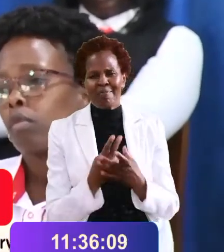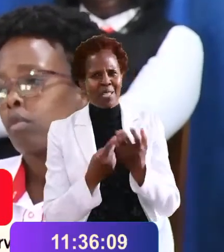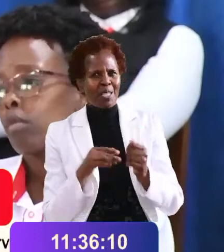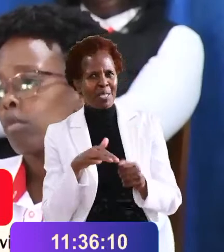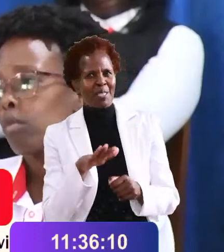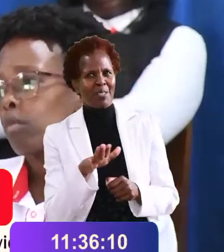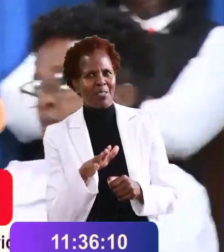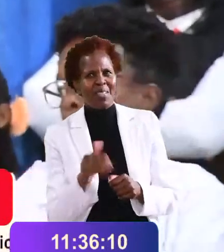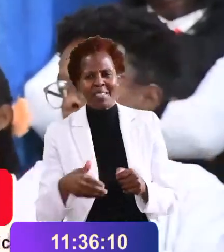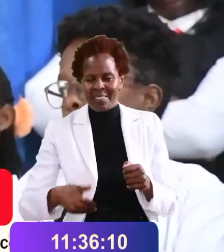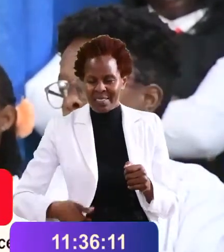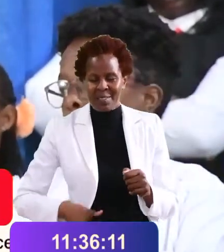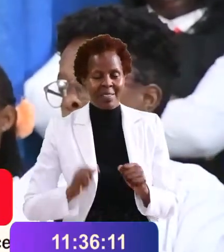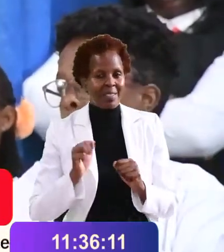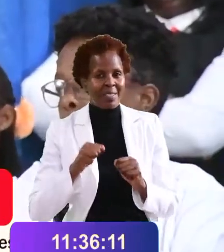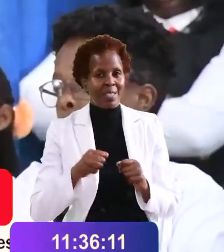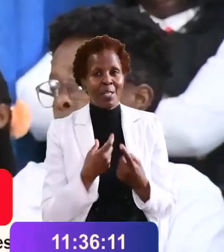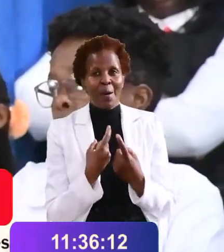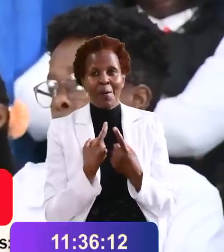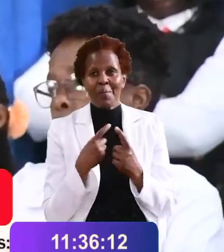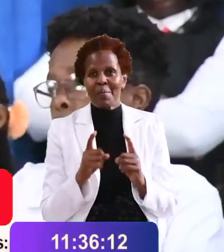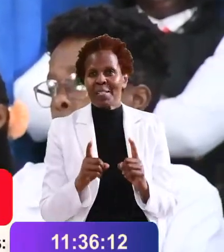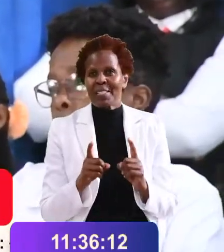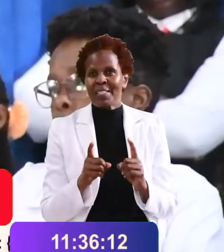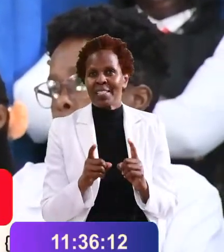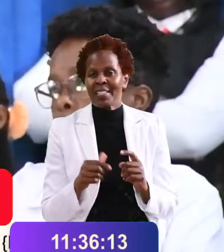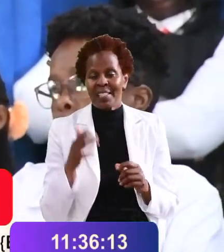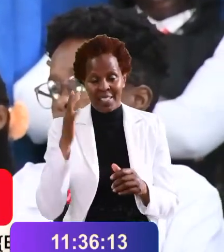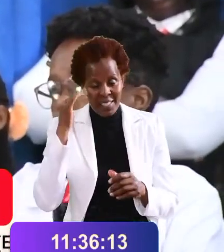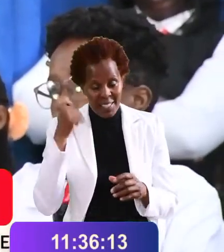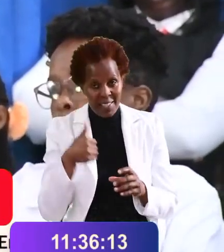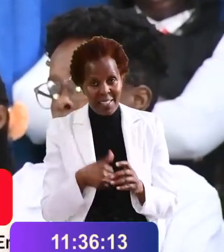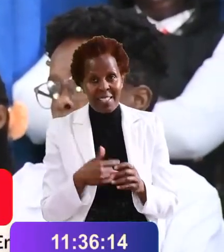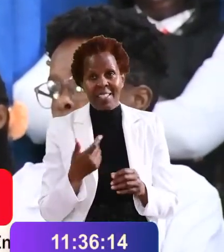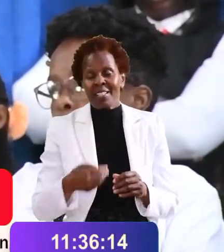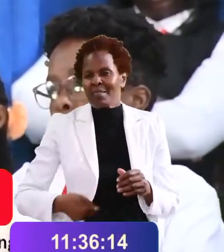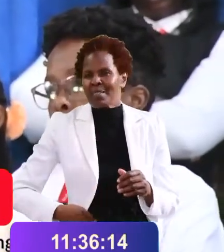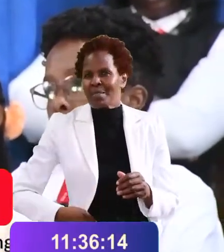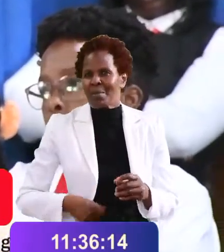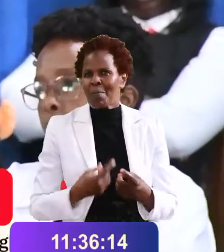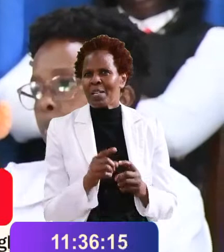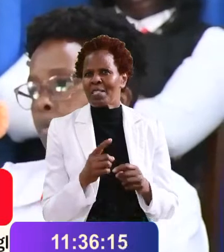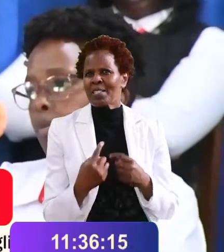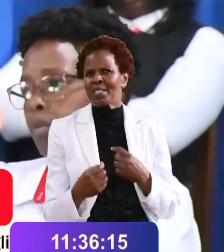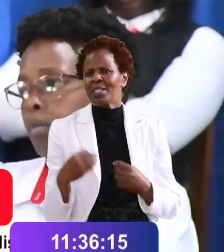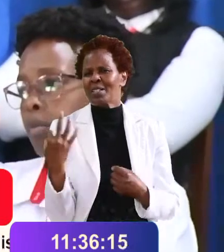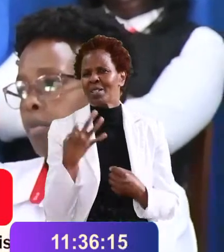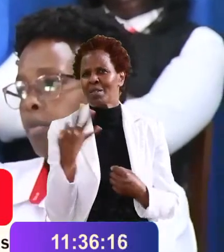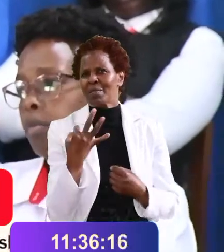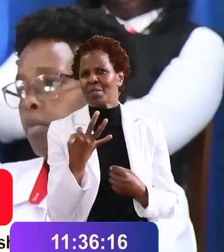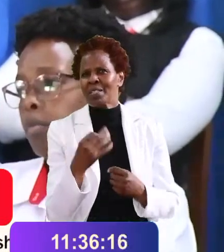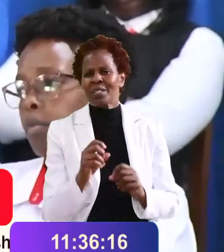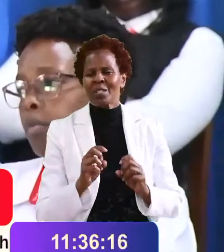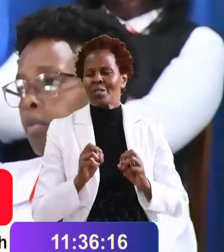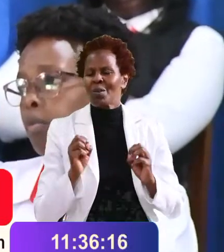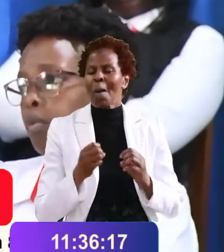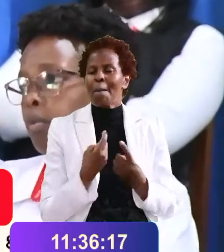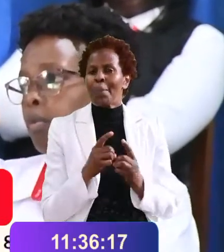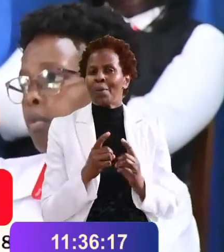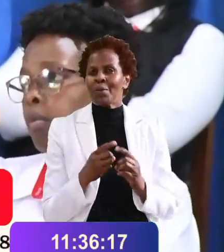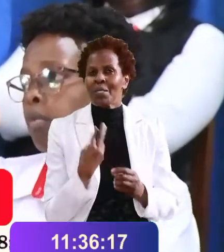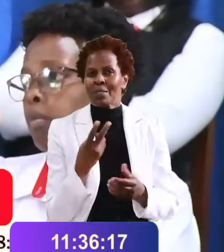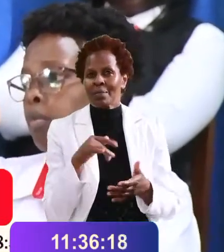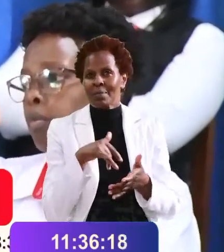alikuwa mdogo, na alikuwa anajidunisha kwamba yeye ni mdogo, hawezi kwenda kuhubiri. Lakini tunaona